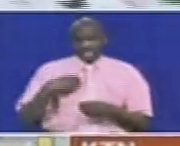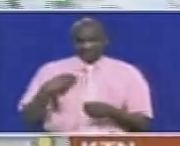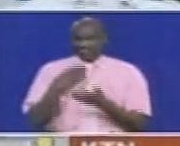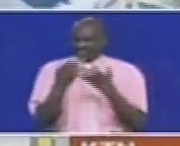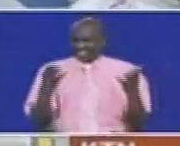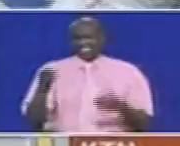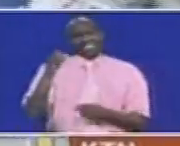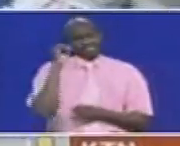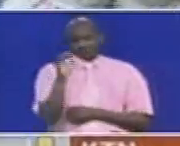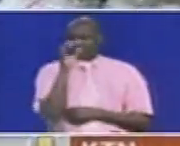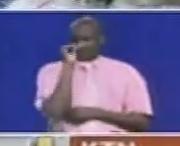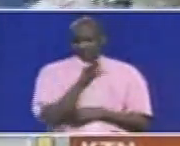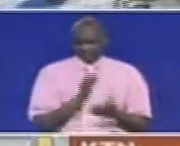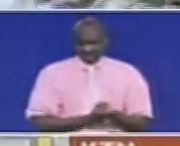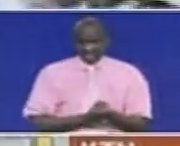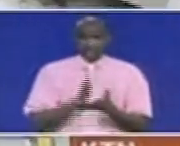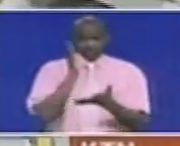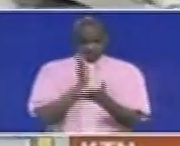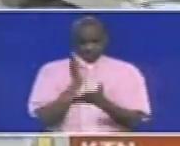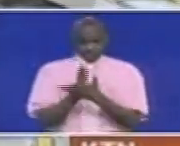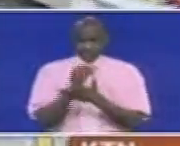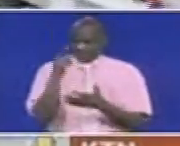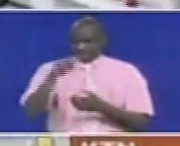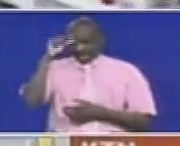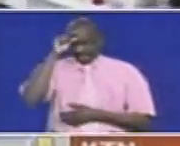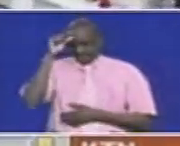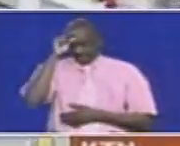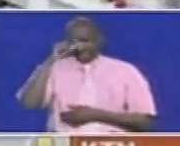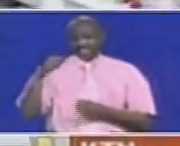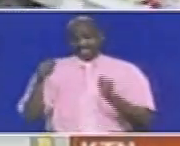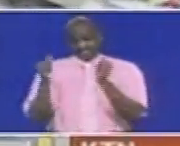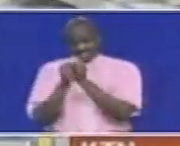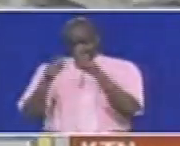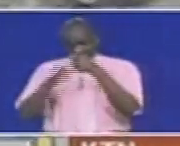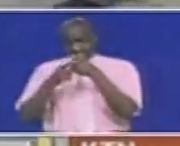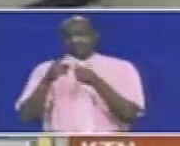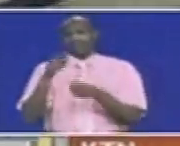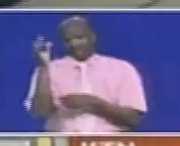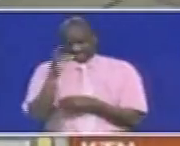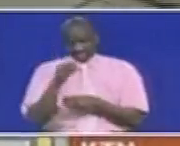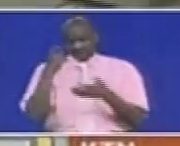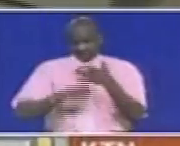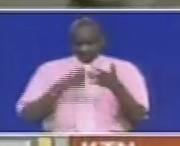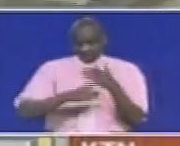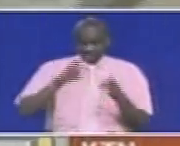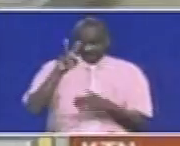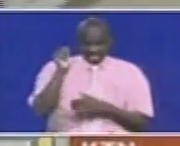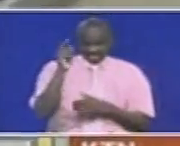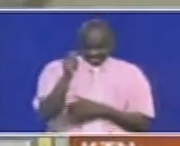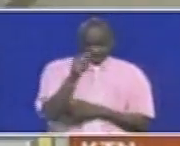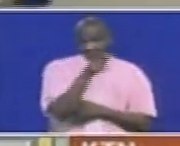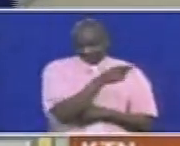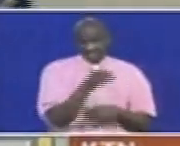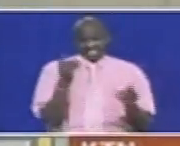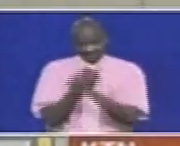bei nchini. Hali halisi ni kwamba serikali huwatoza 16% kama ushuru kwa bidhaa mbalimbali, huku bidhaa